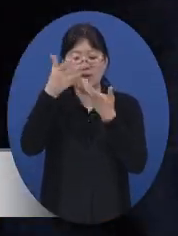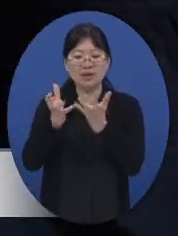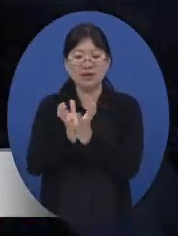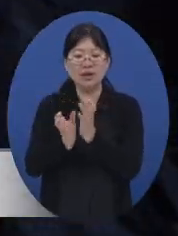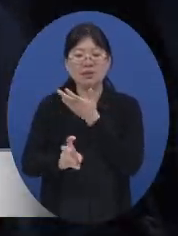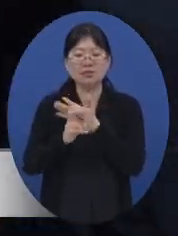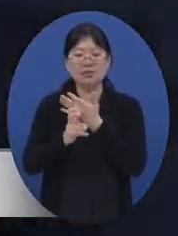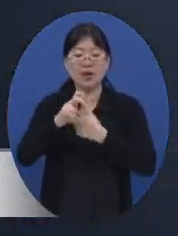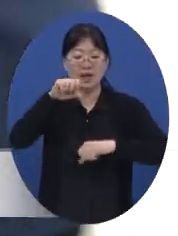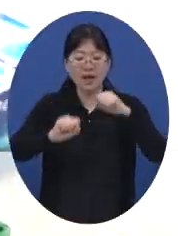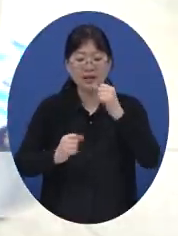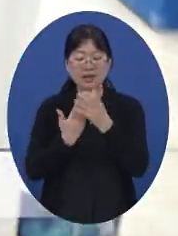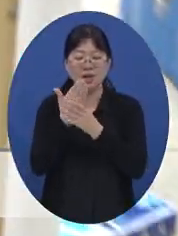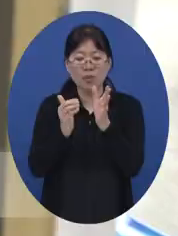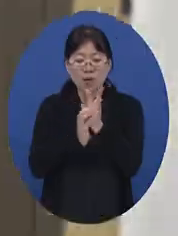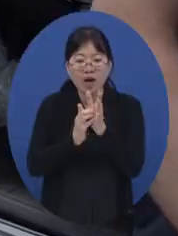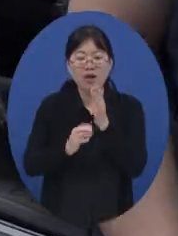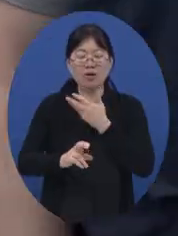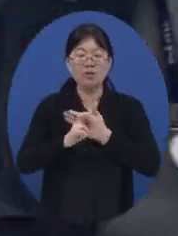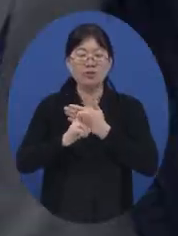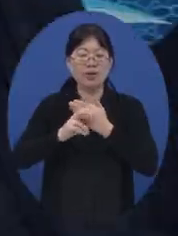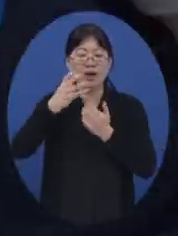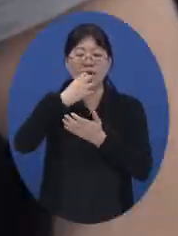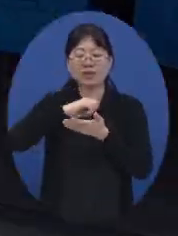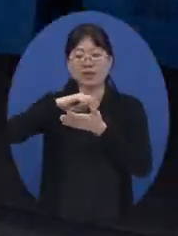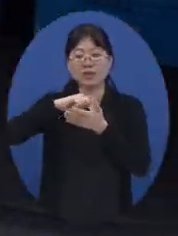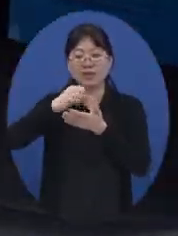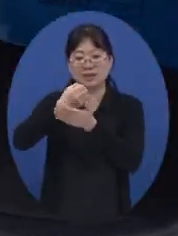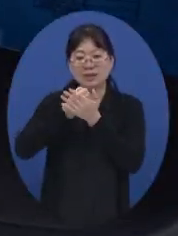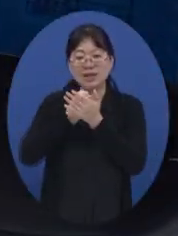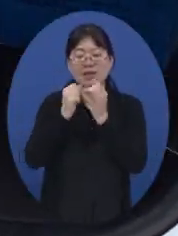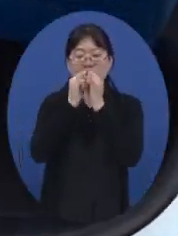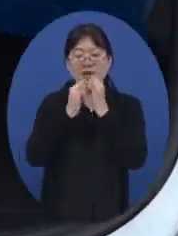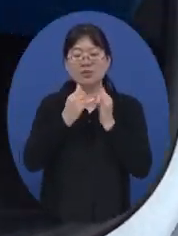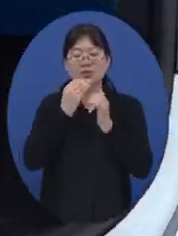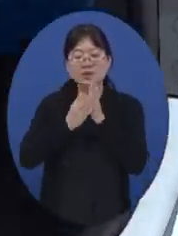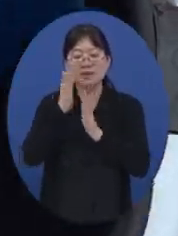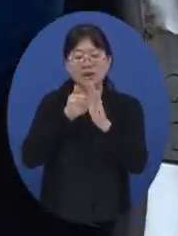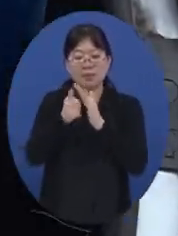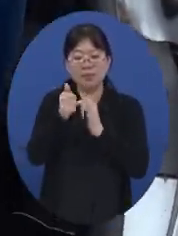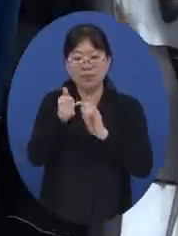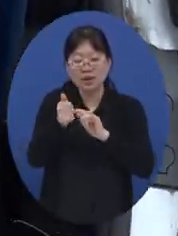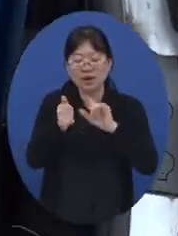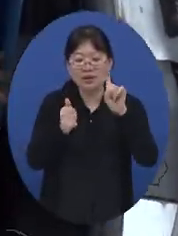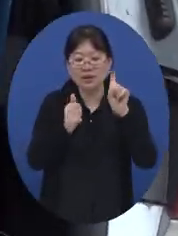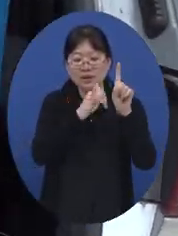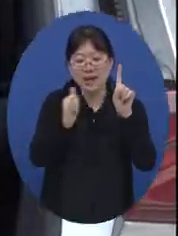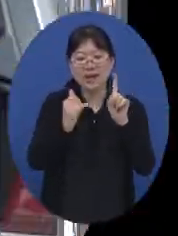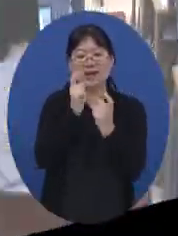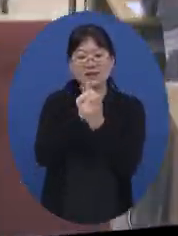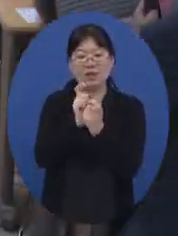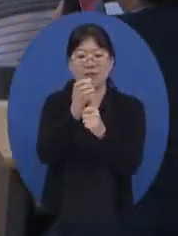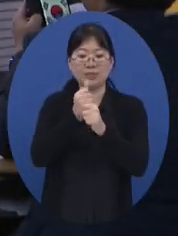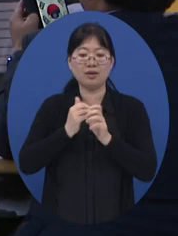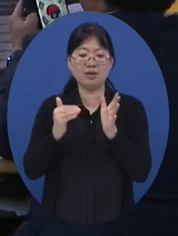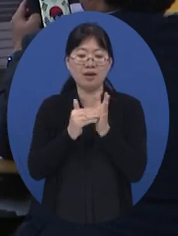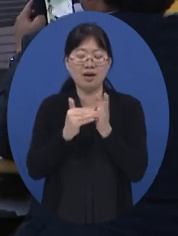공정특별사법경찰단이 이렇게 불법 행위를 저질러 부당 이득을 취한 사회복지시설 대표 등 11명을